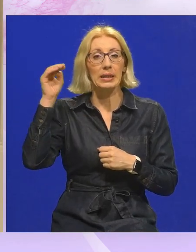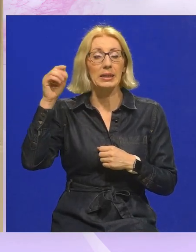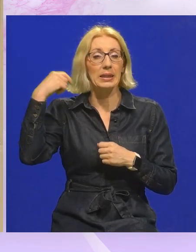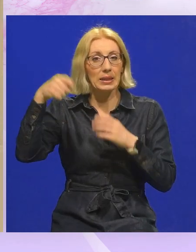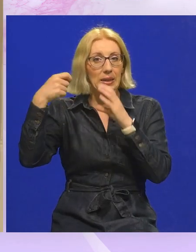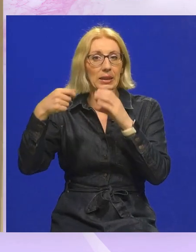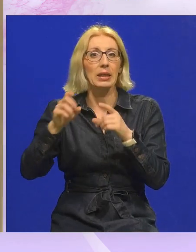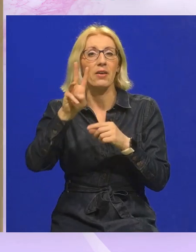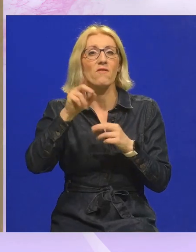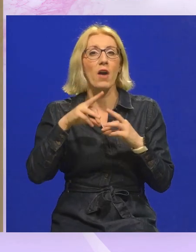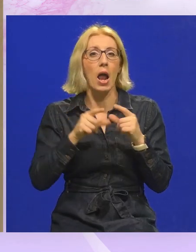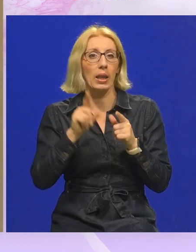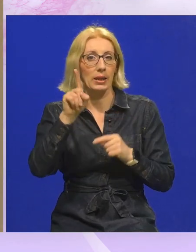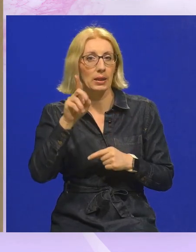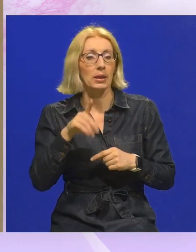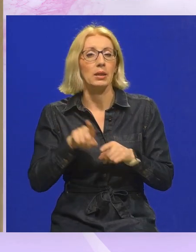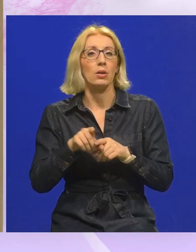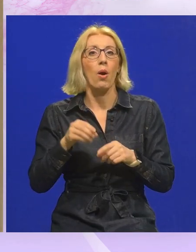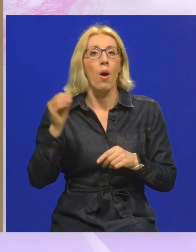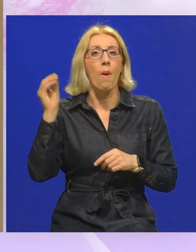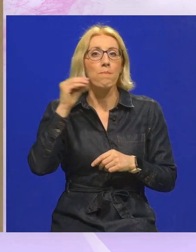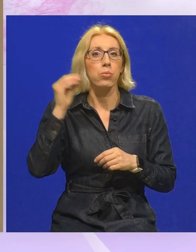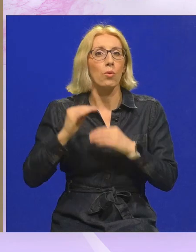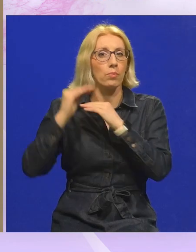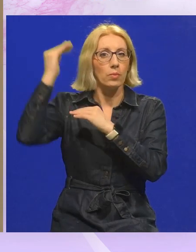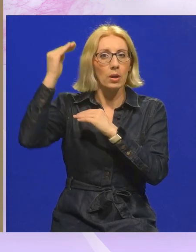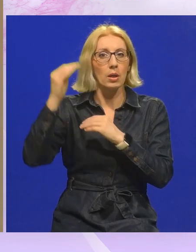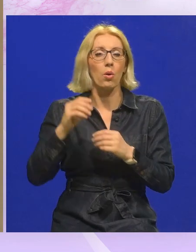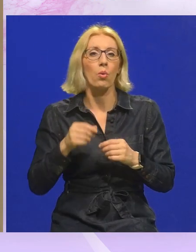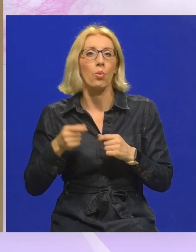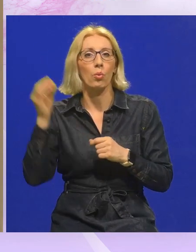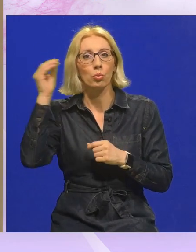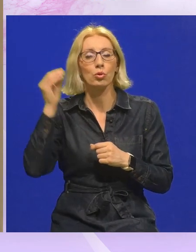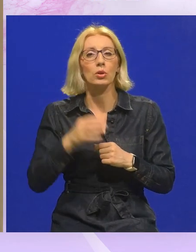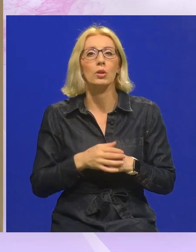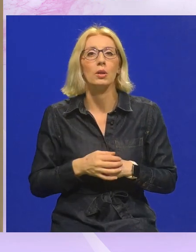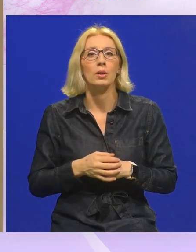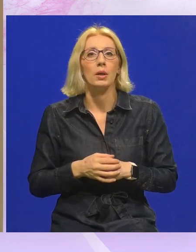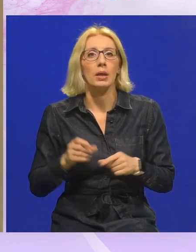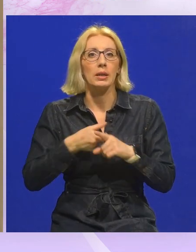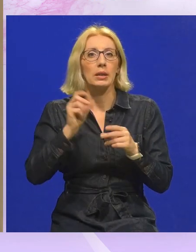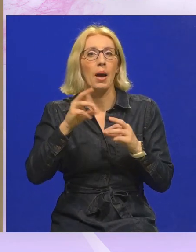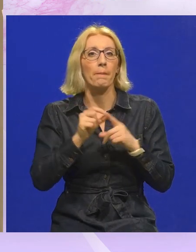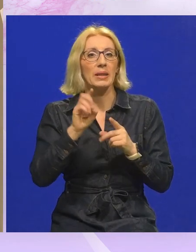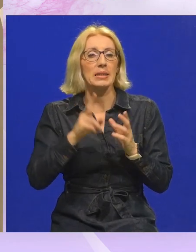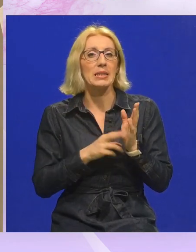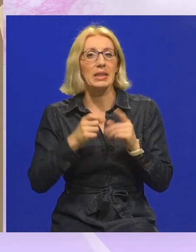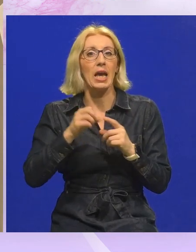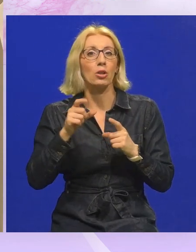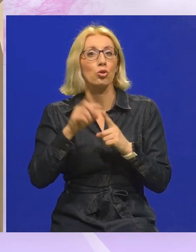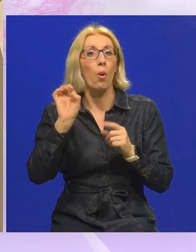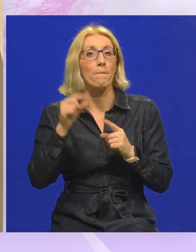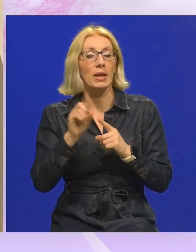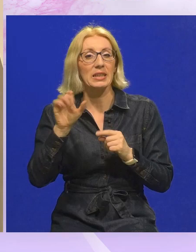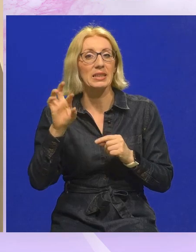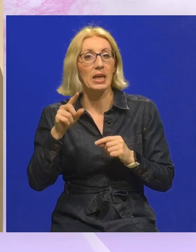Kinom Vali i drugim pučko otvorenim učilištima diljem Istre, ali u Čakovcu i Krapinskim Toplicama. Do sad je